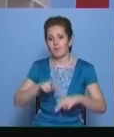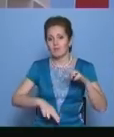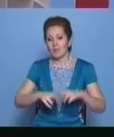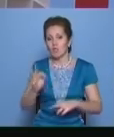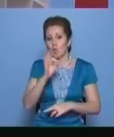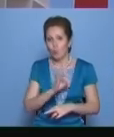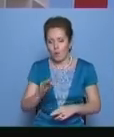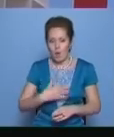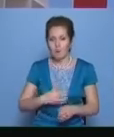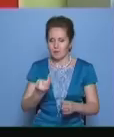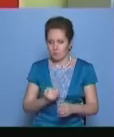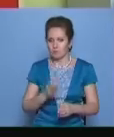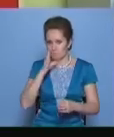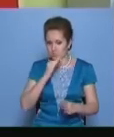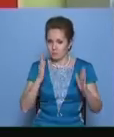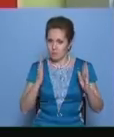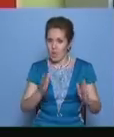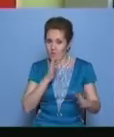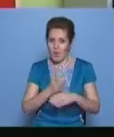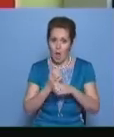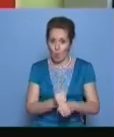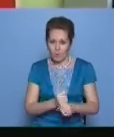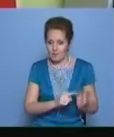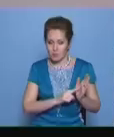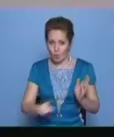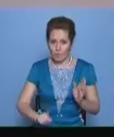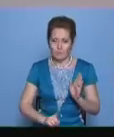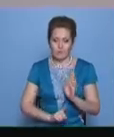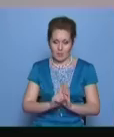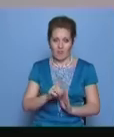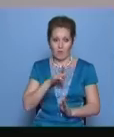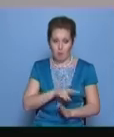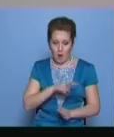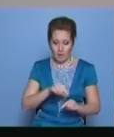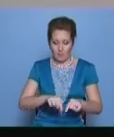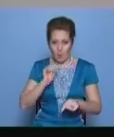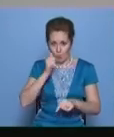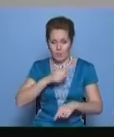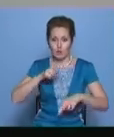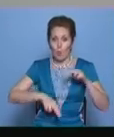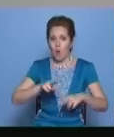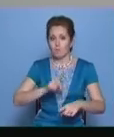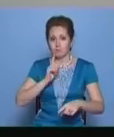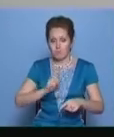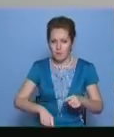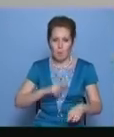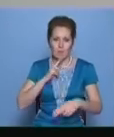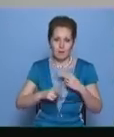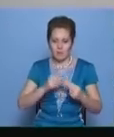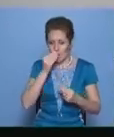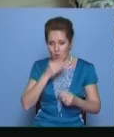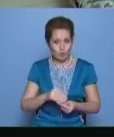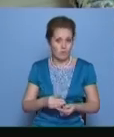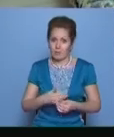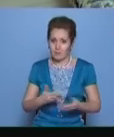уложились в рекордные сроки. Активное строительство сада началось только в марте этого года. И несмотря на то, что объект строили быстро, претензий к качеству нет даже у